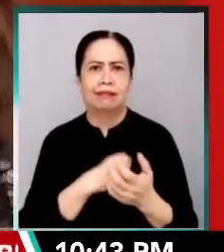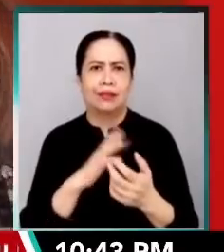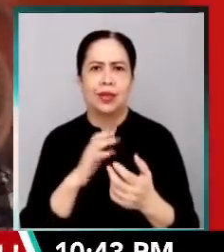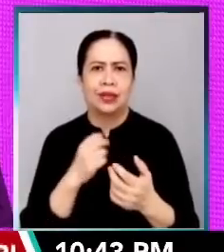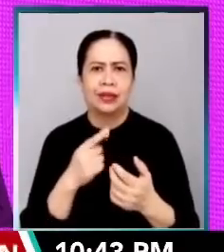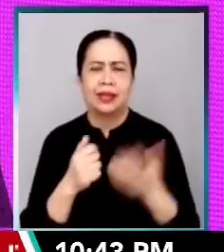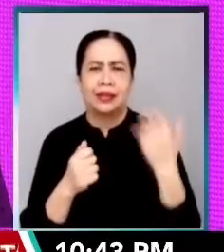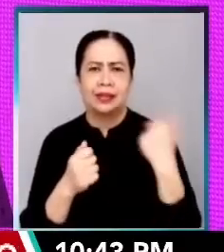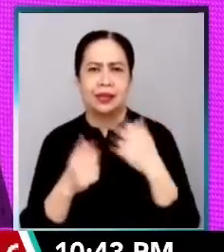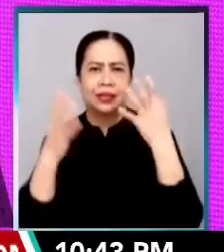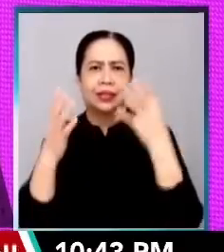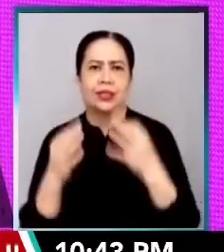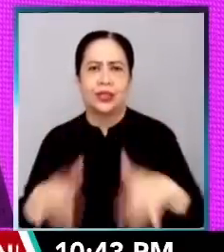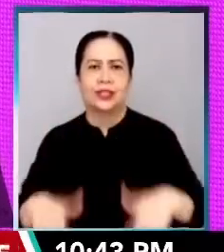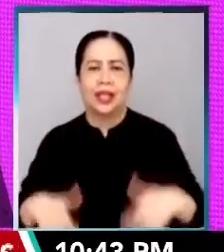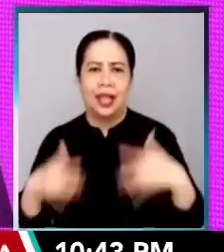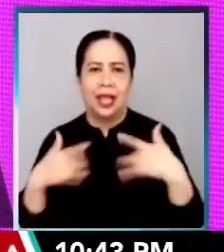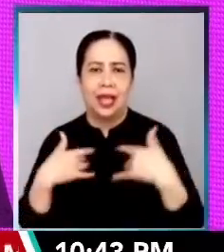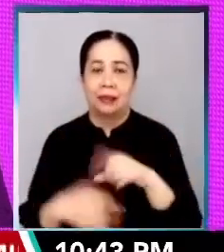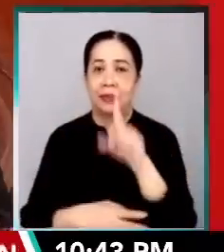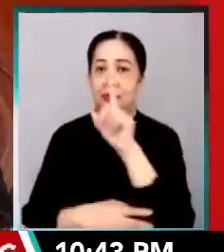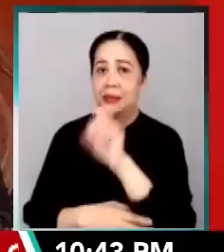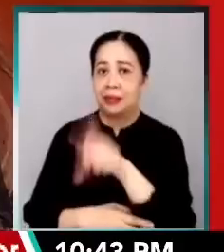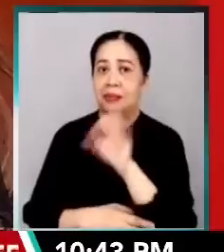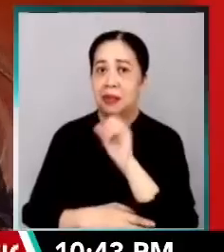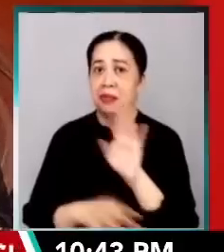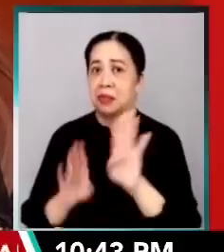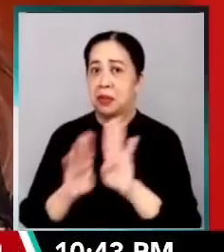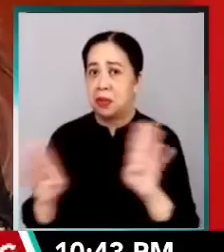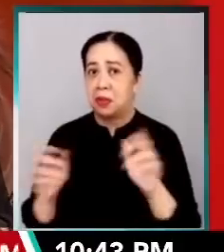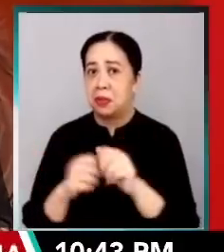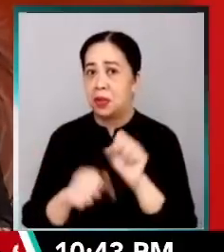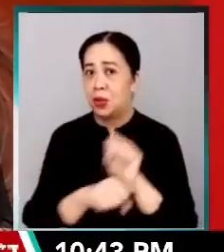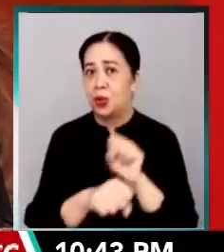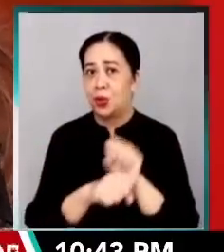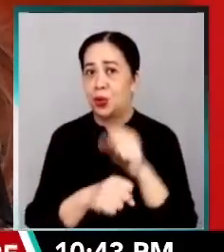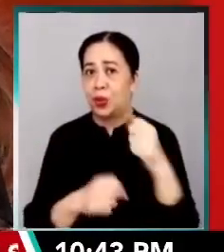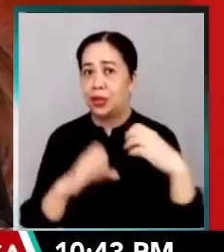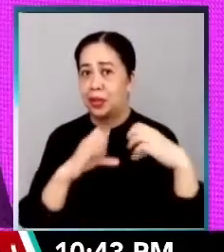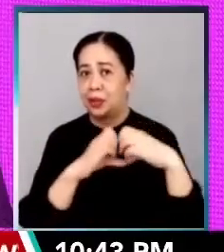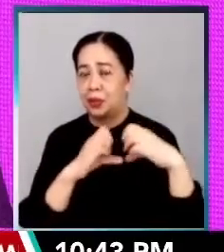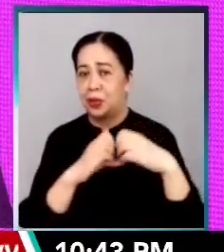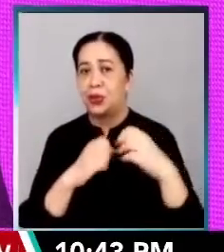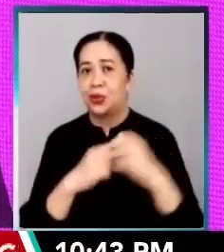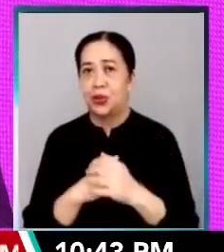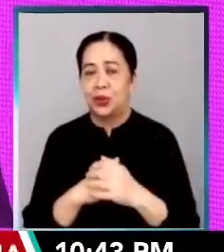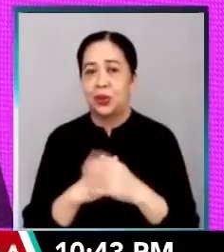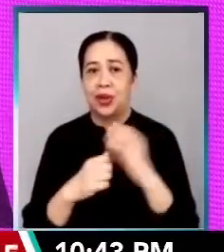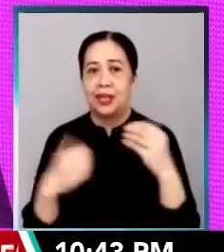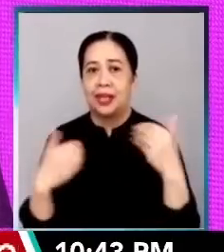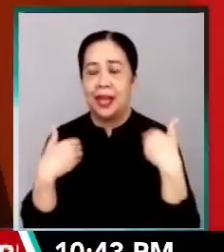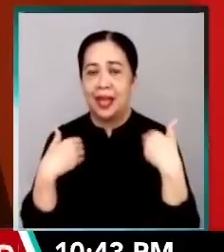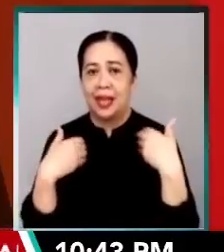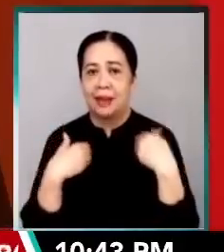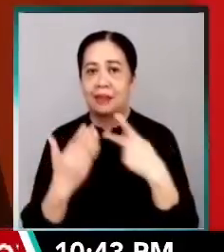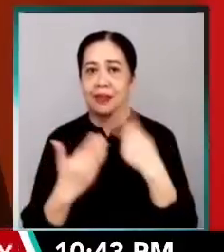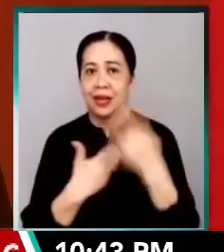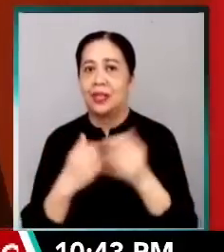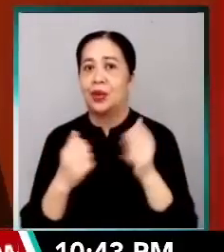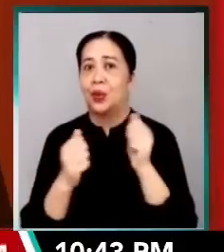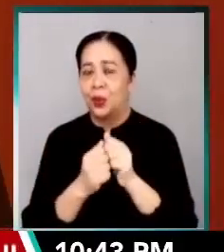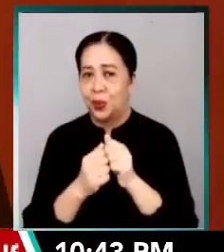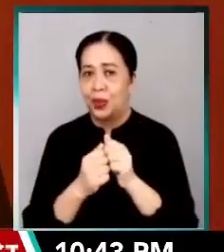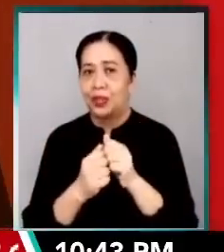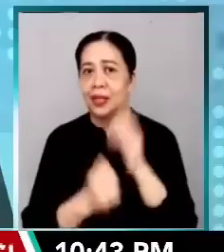buhay. Natanong din siya kung bukas ba siya na magtrabaho sa Kapuso Network at magkaroon ng proyekto kasama si Claudine